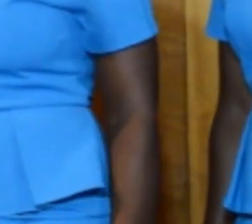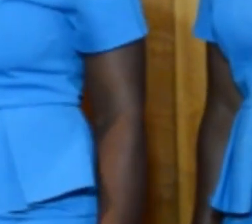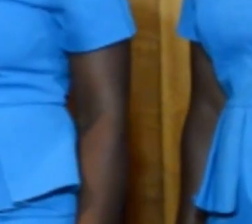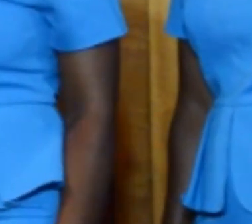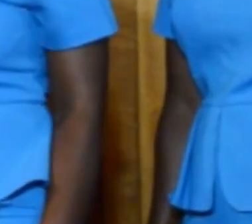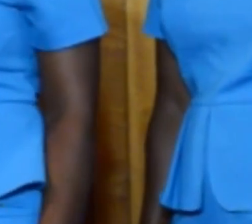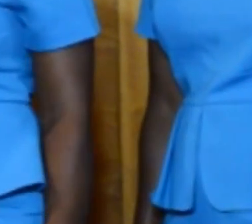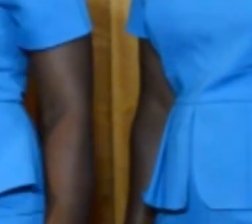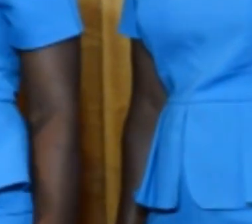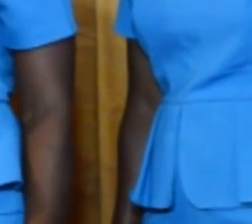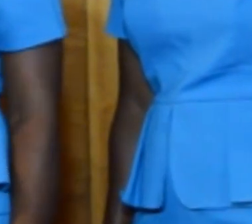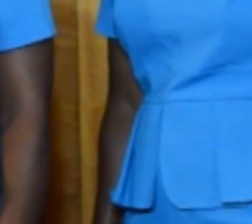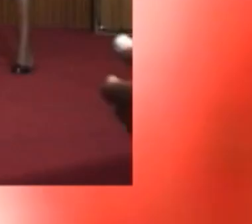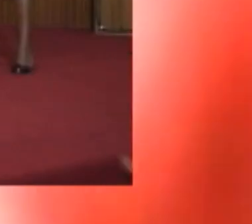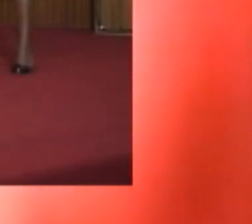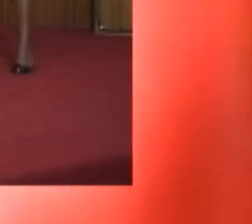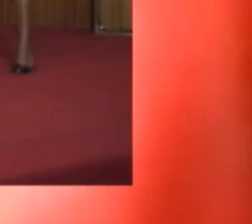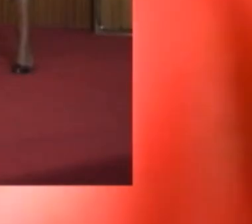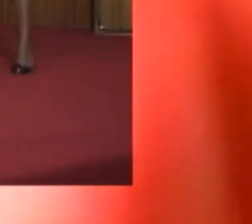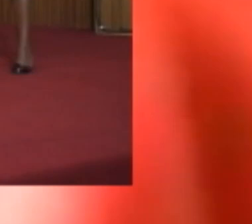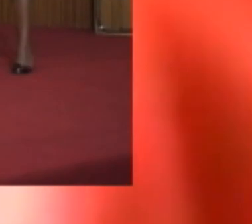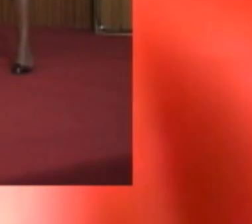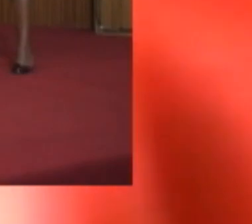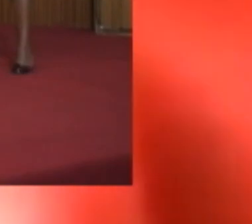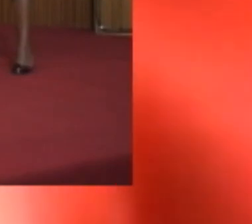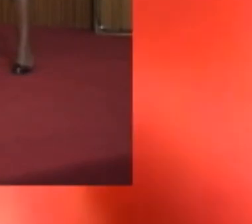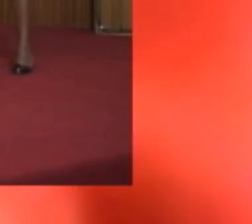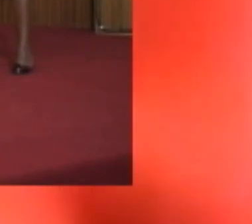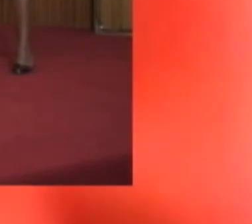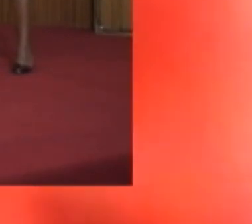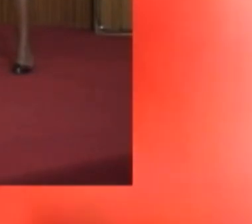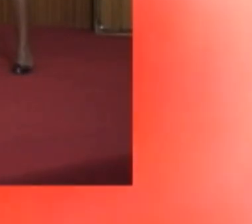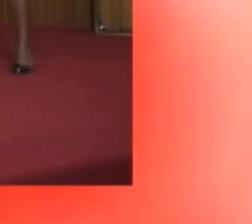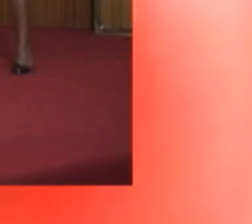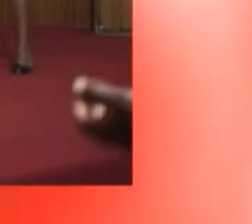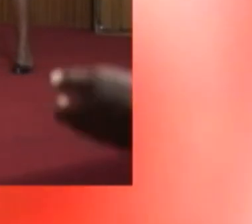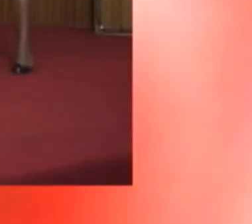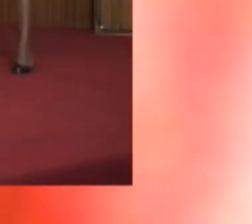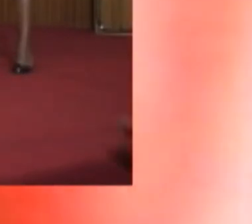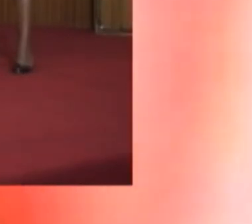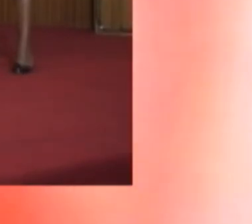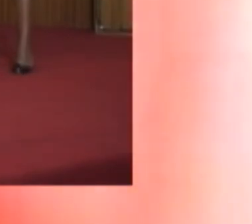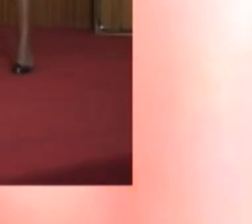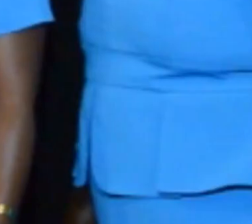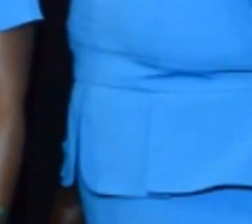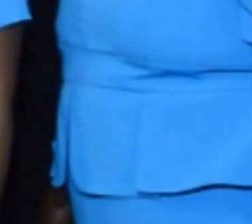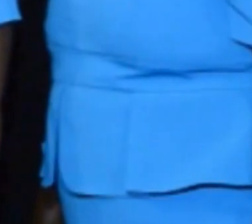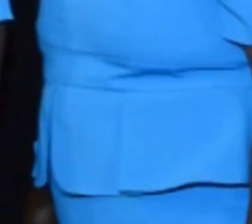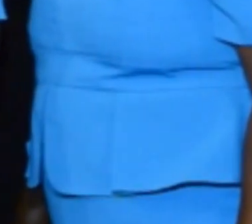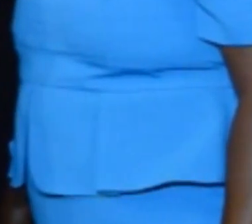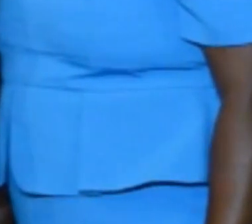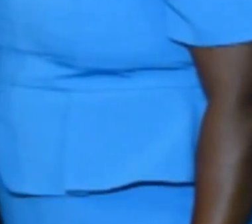ndoya tenzi zvekusafamba nditore ndite wenyu narini